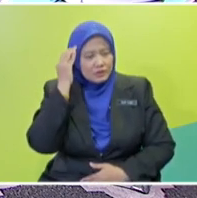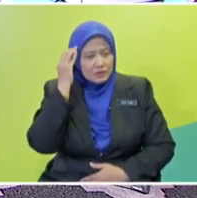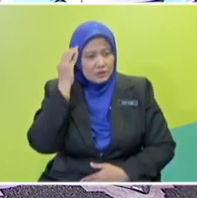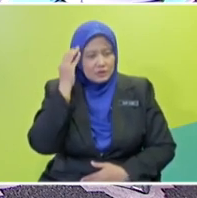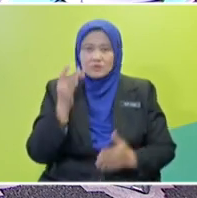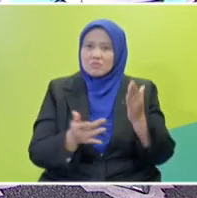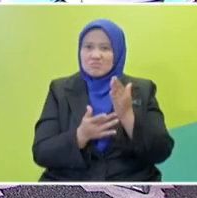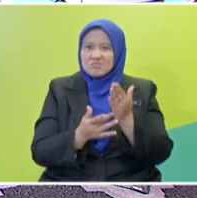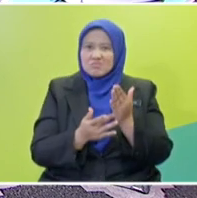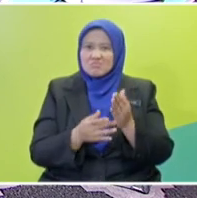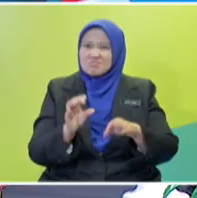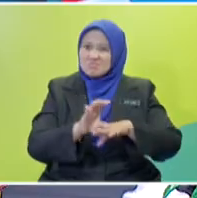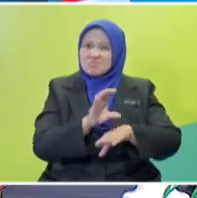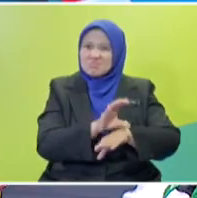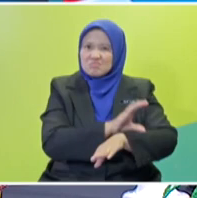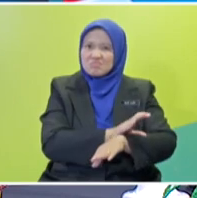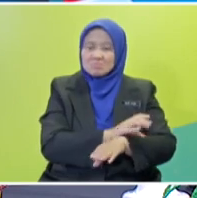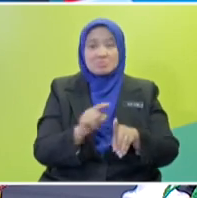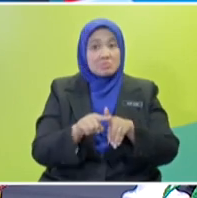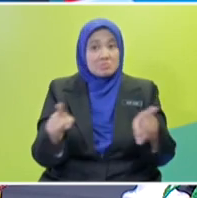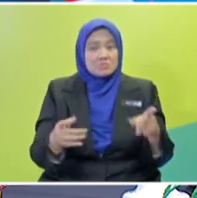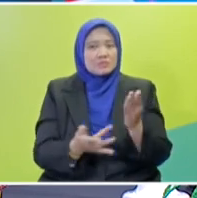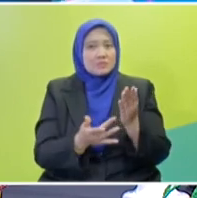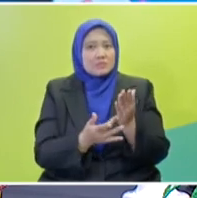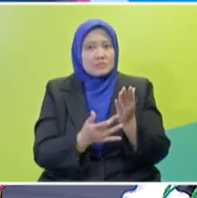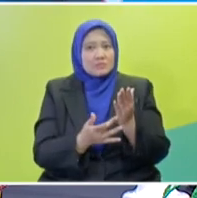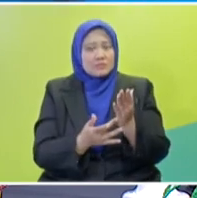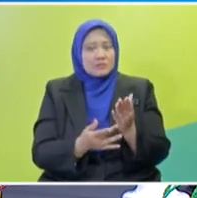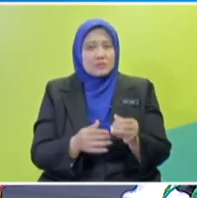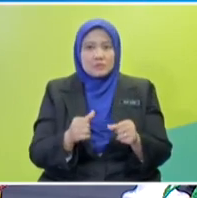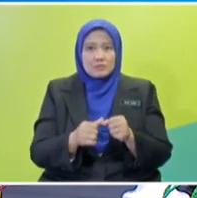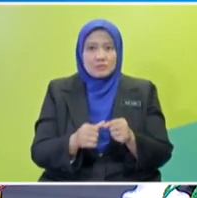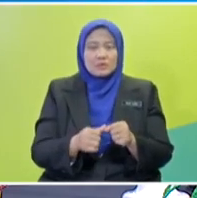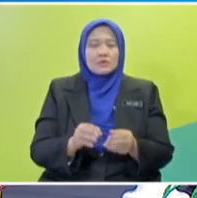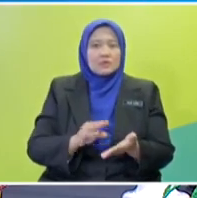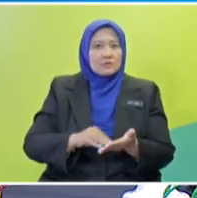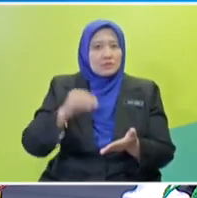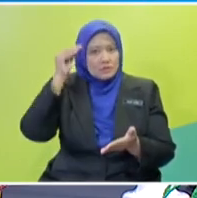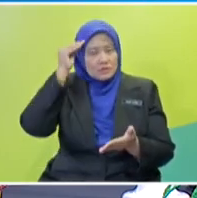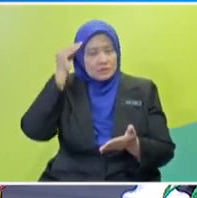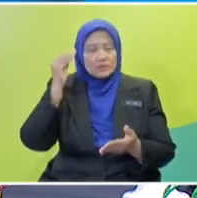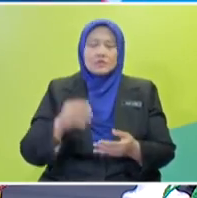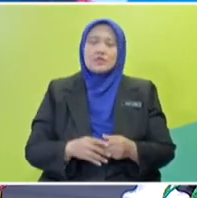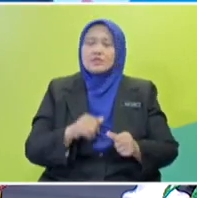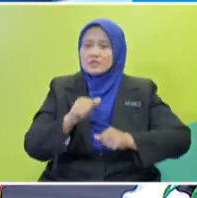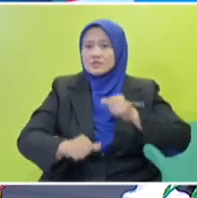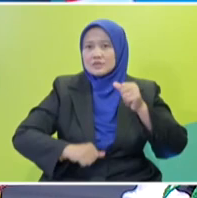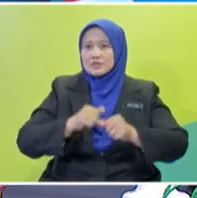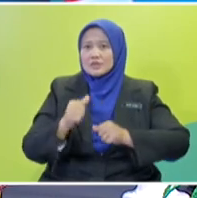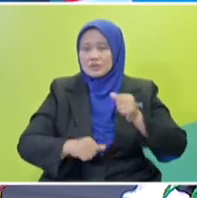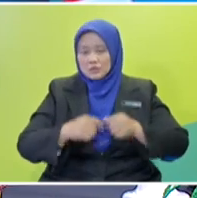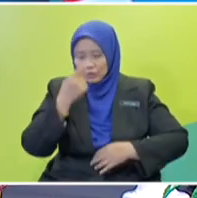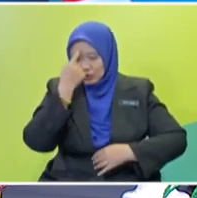komite saja tapi sebenarnya teknologi ini ialah pengetahuan sains Oke Ayo kita aplikasikan untuk mereka Cipta atau mereka bentuk